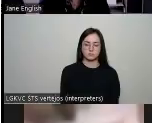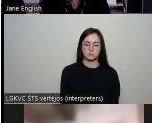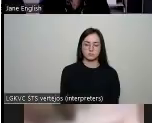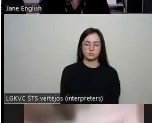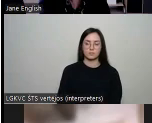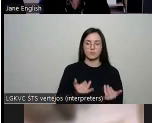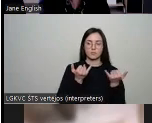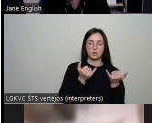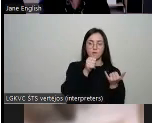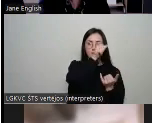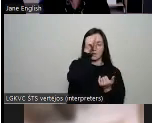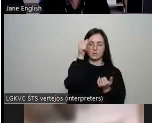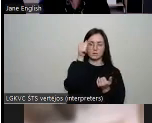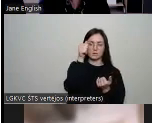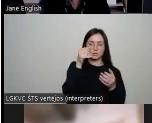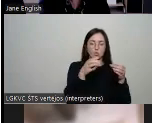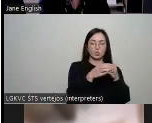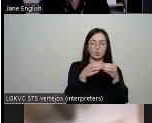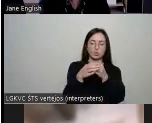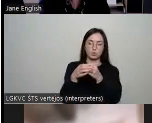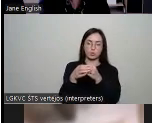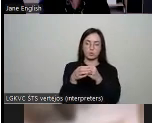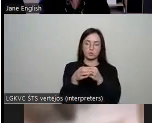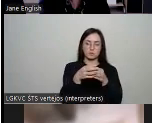Vardinami vardai grupių.